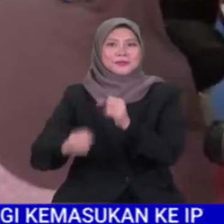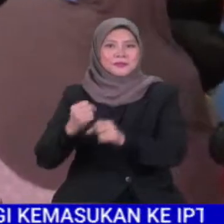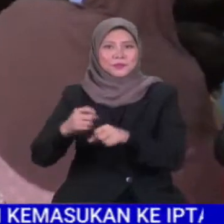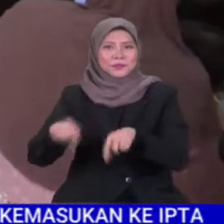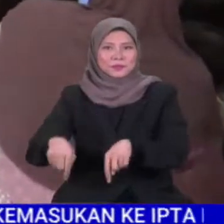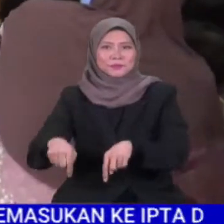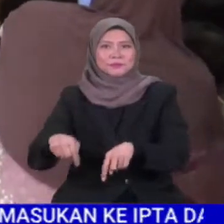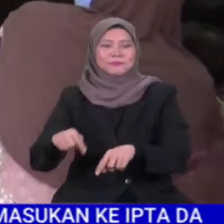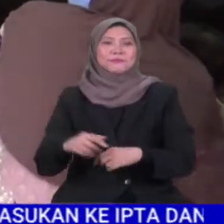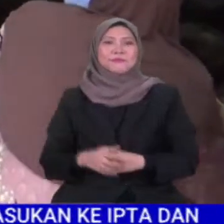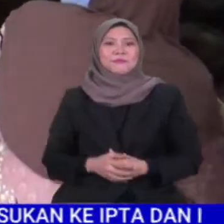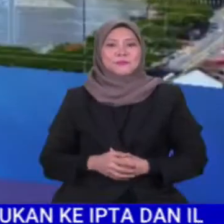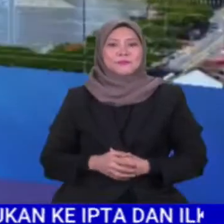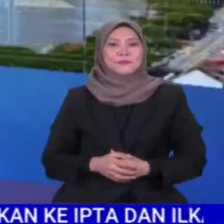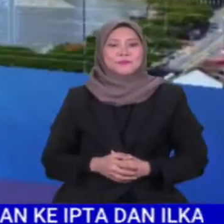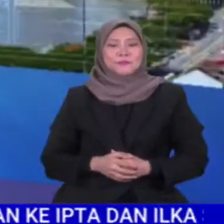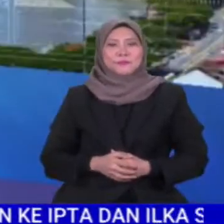tahun ini.